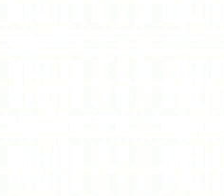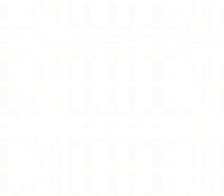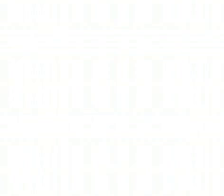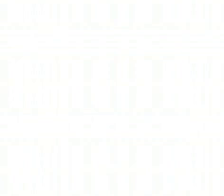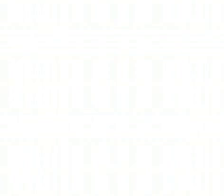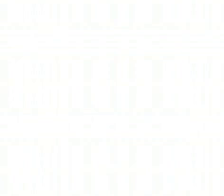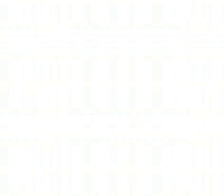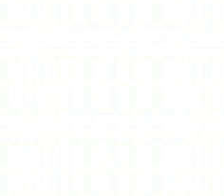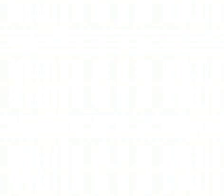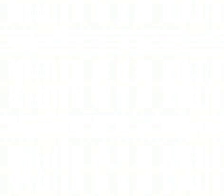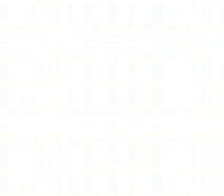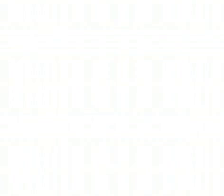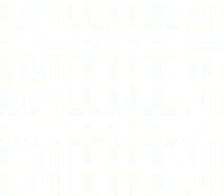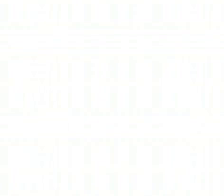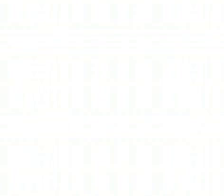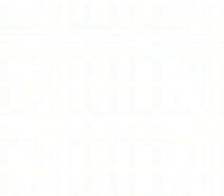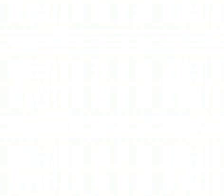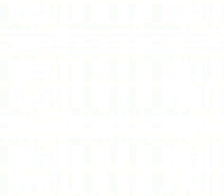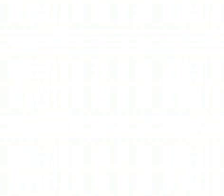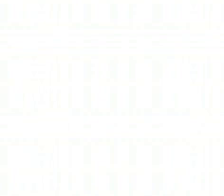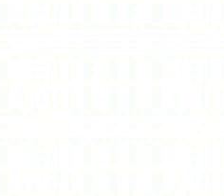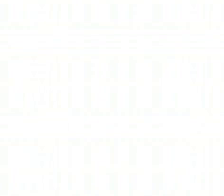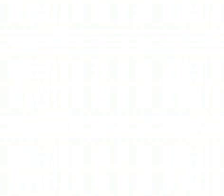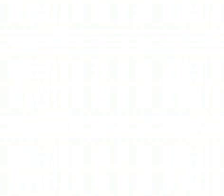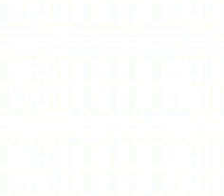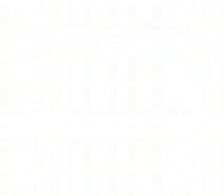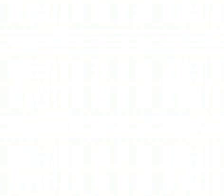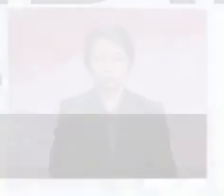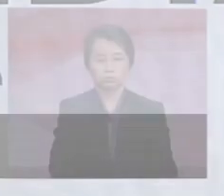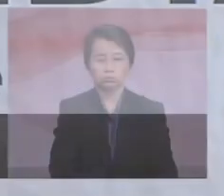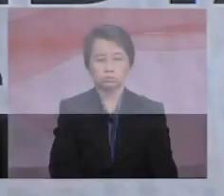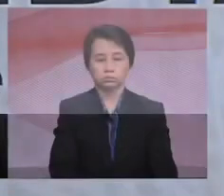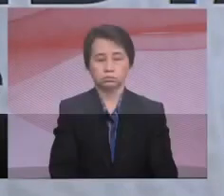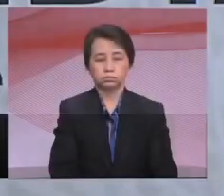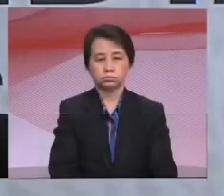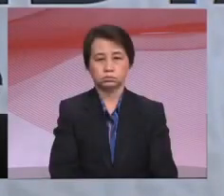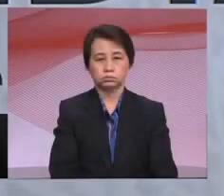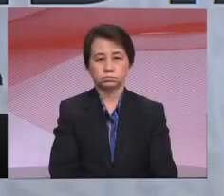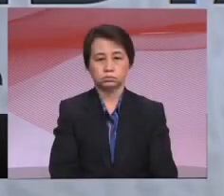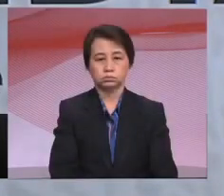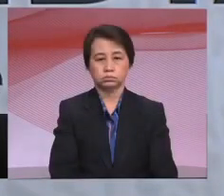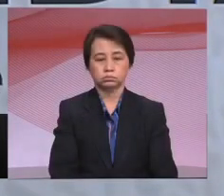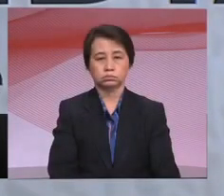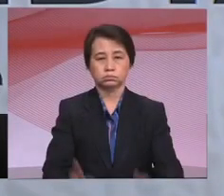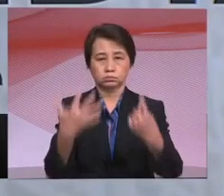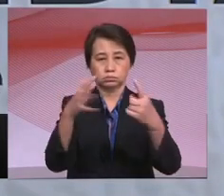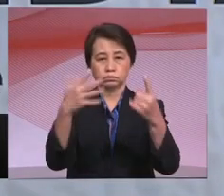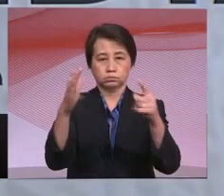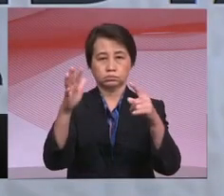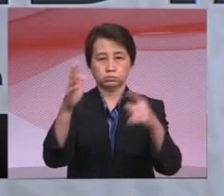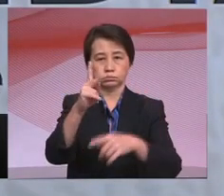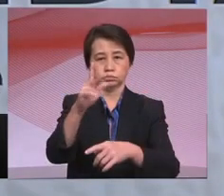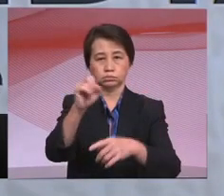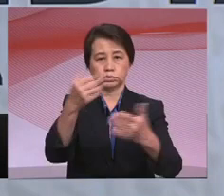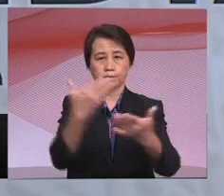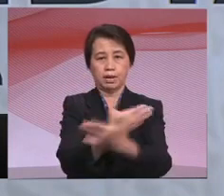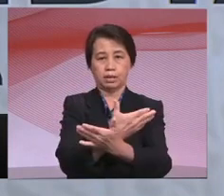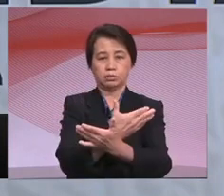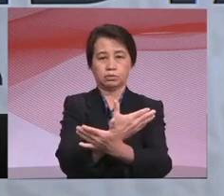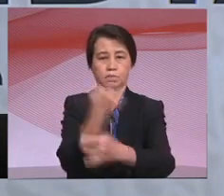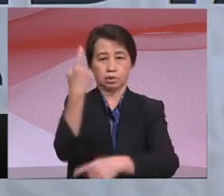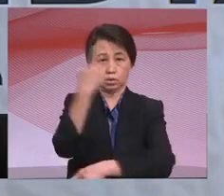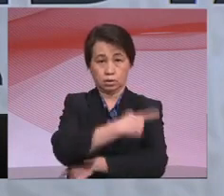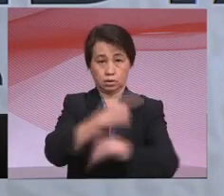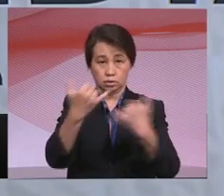Negeri Sembilan. Jadi kita ada 15 kes yang telah dikesan positif COVID-19 pada hari ini. Dan saya buka kepada